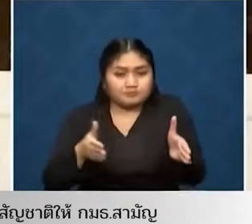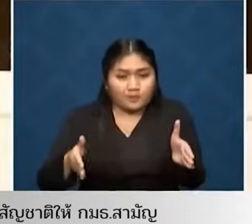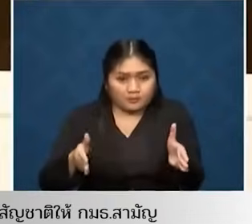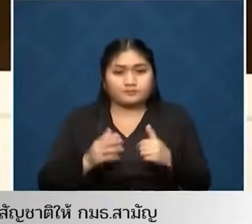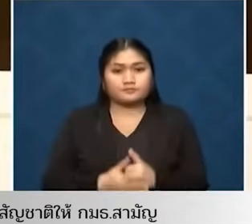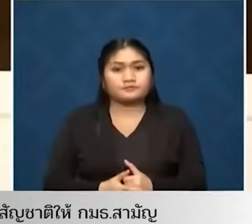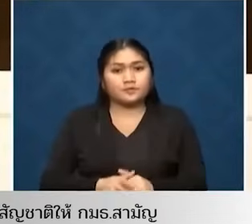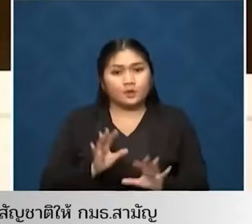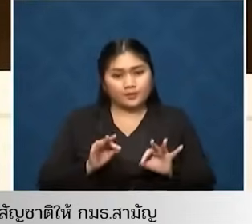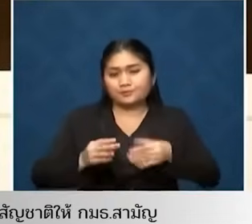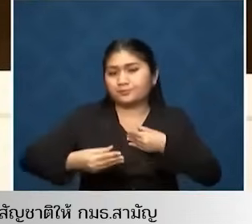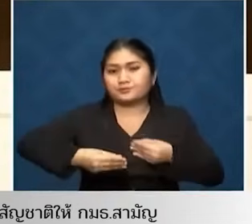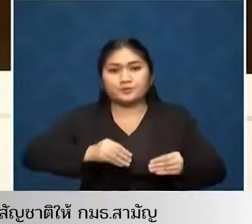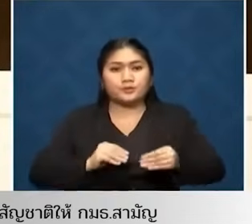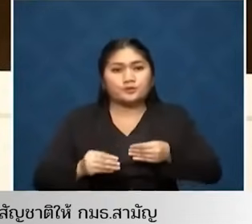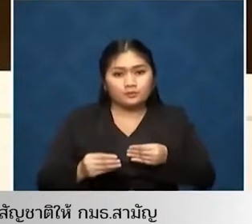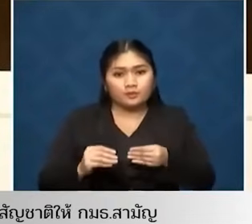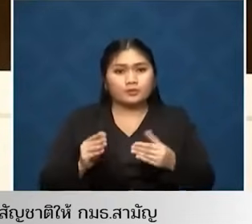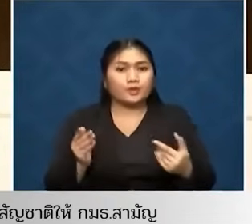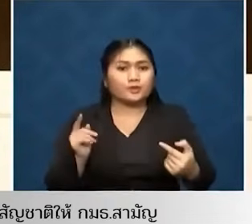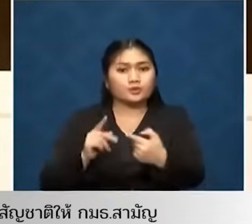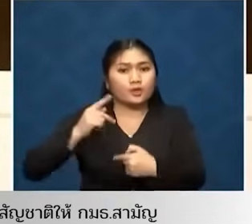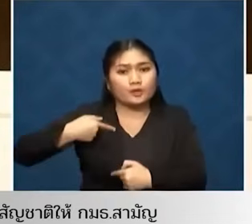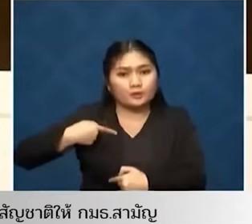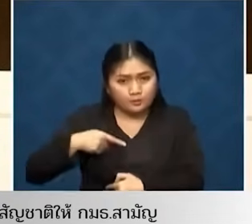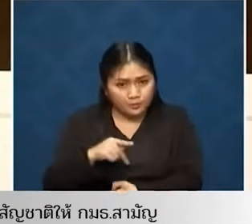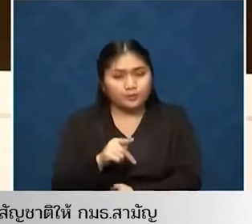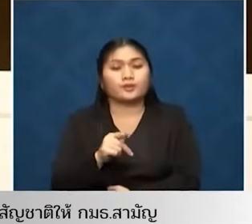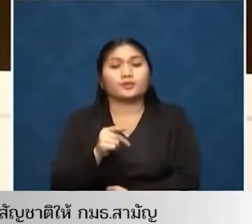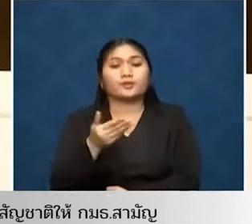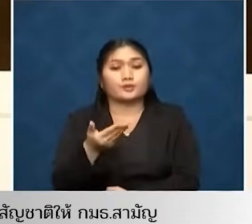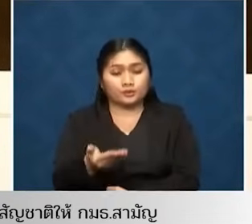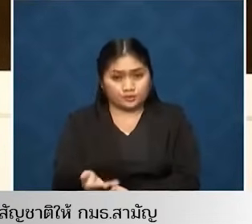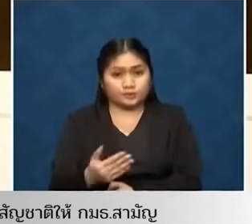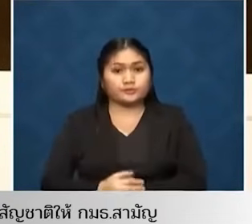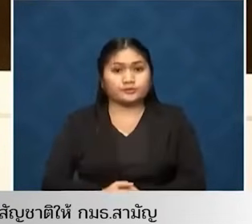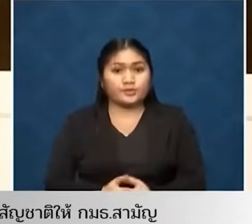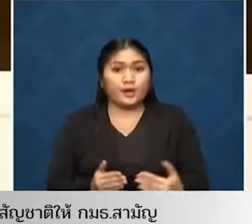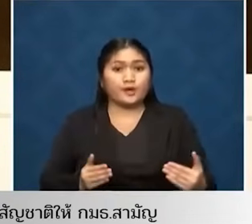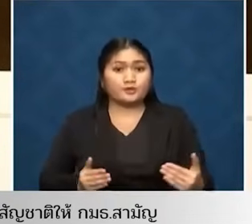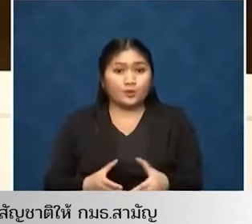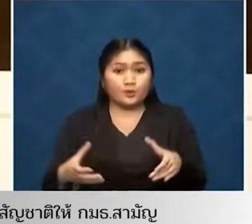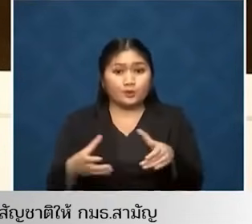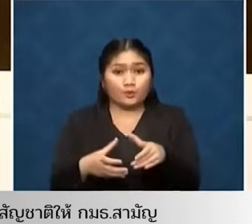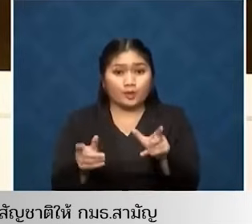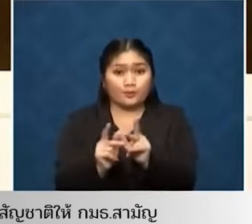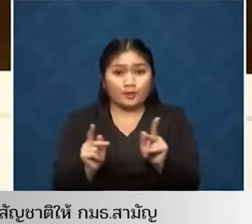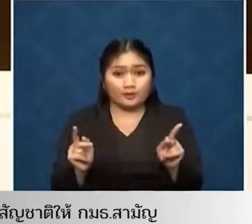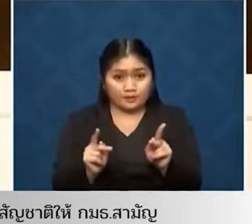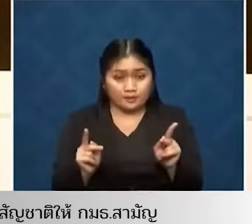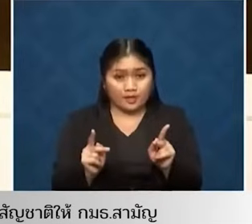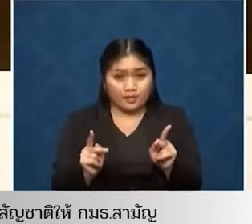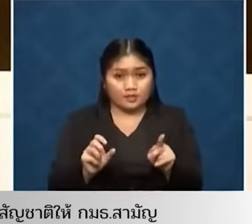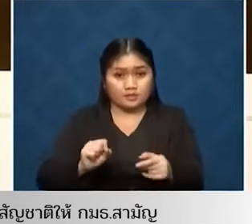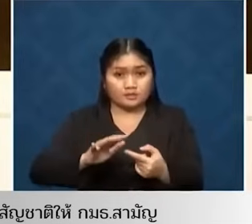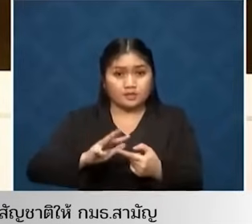ครับเพื่อจะได้ประโยชน์ผมที่ถามเพื่อได้ประโยชน์อย่างน้อยที่สุดก็จะได้ให้กรรมาธิการสามั